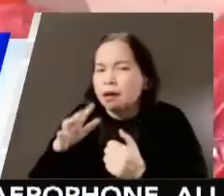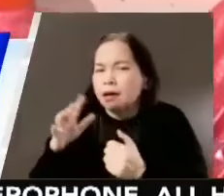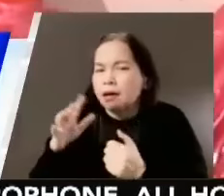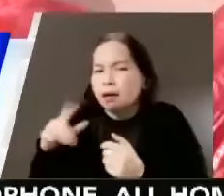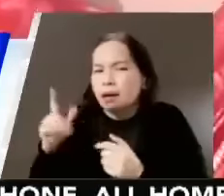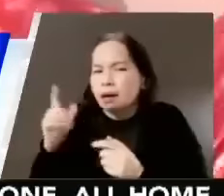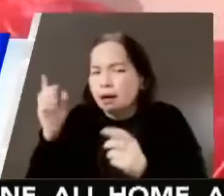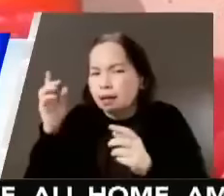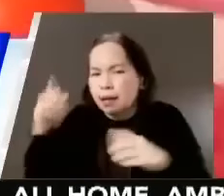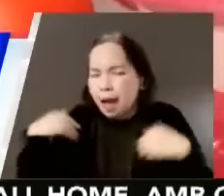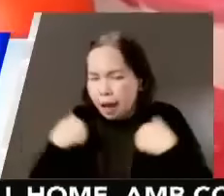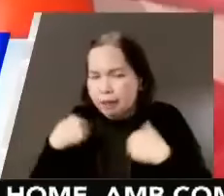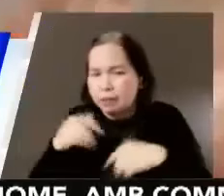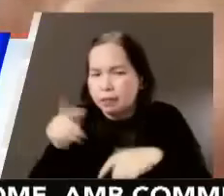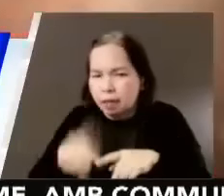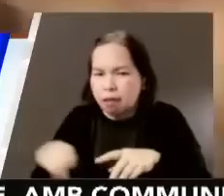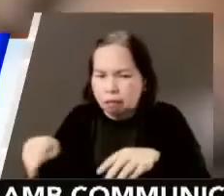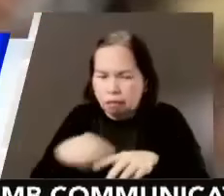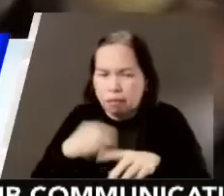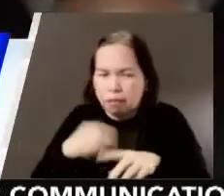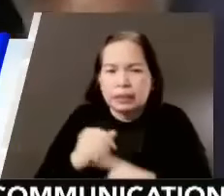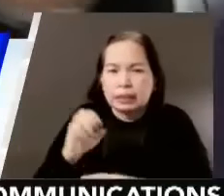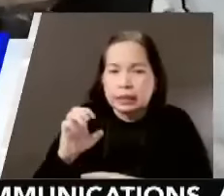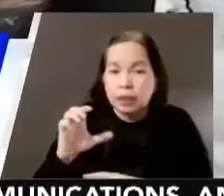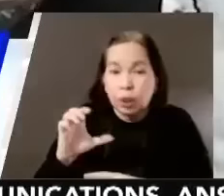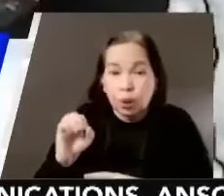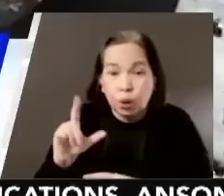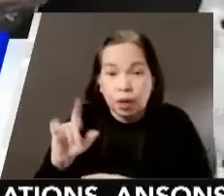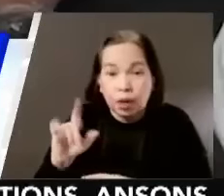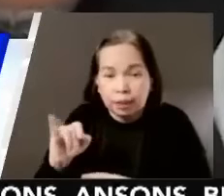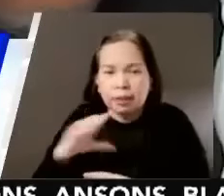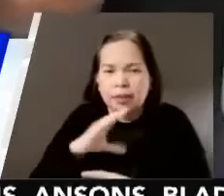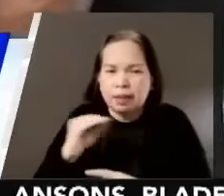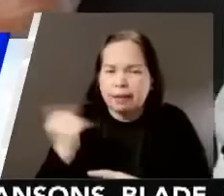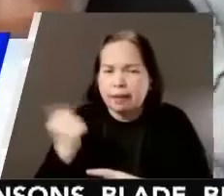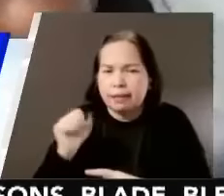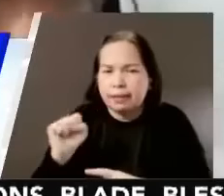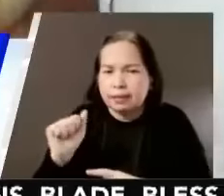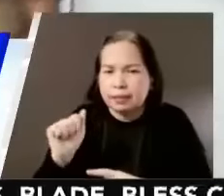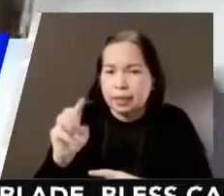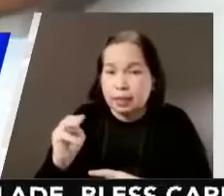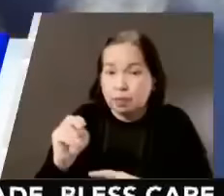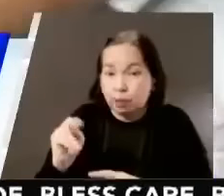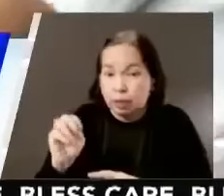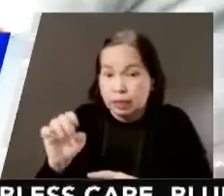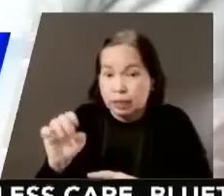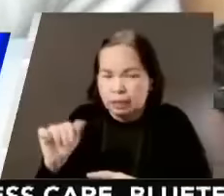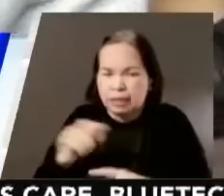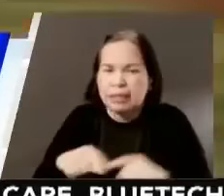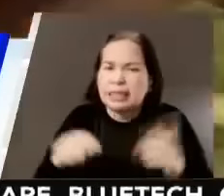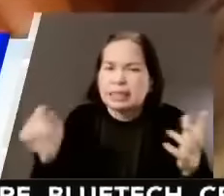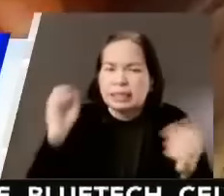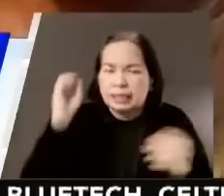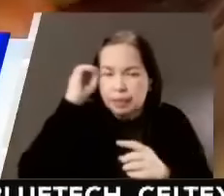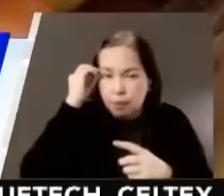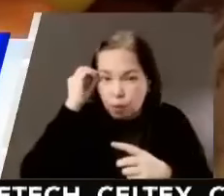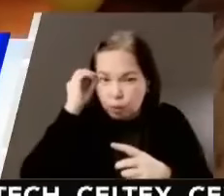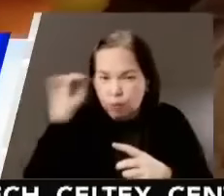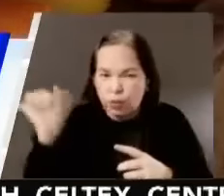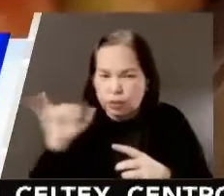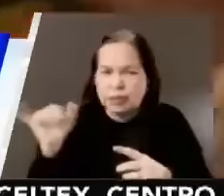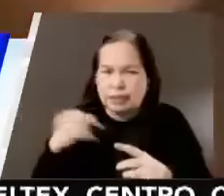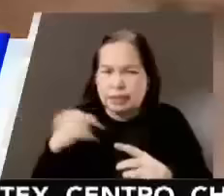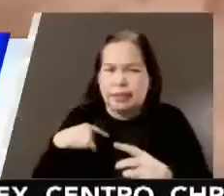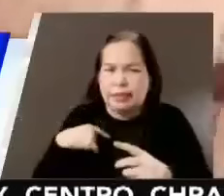at nagpositibo sa salmonella. Ang mga sibuyas, mataas din ang level ng E. coli at nakitaan ng lead. Si Claire